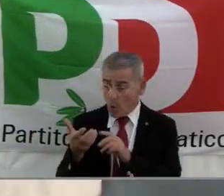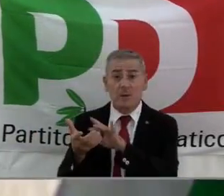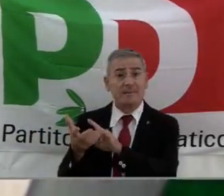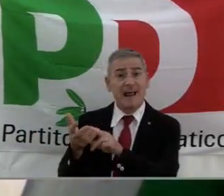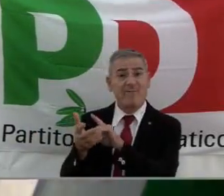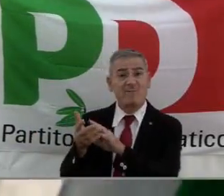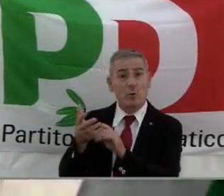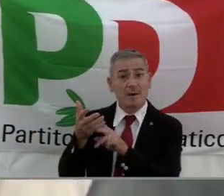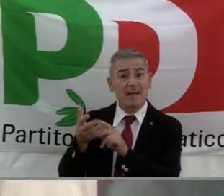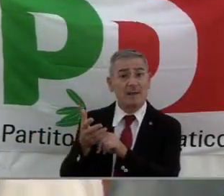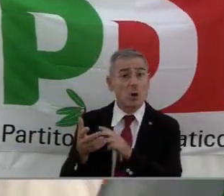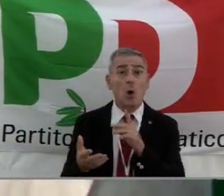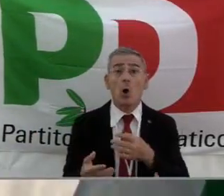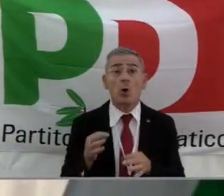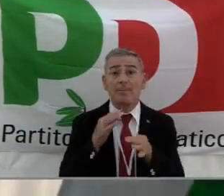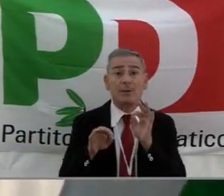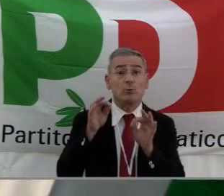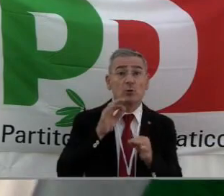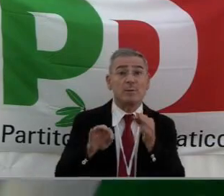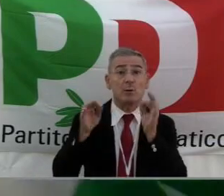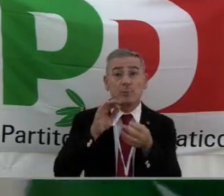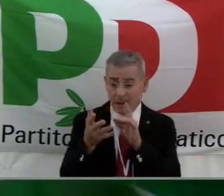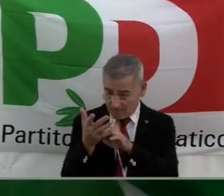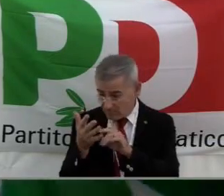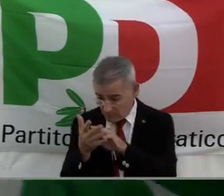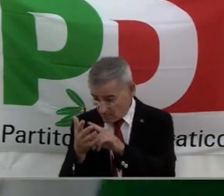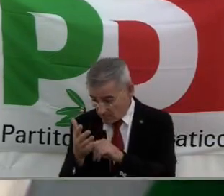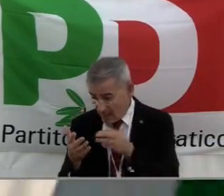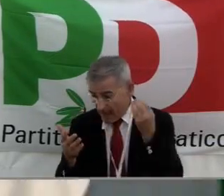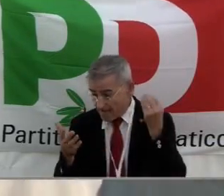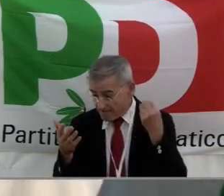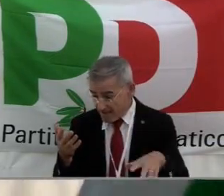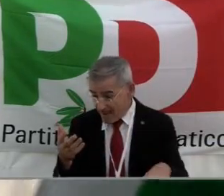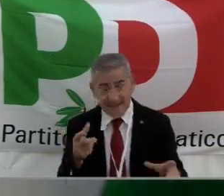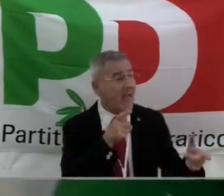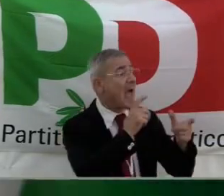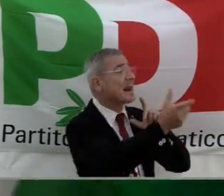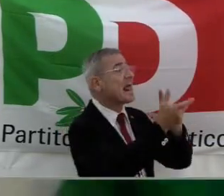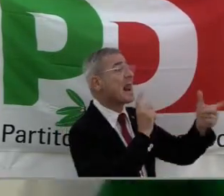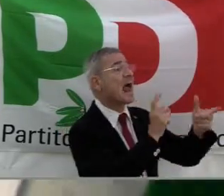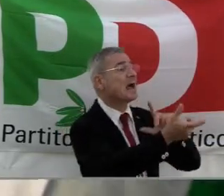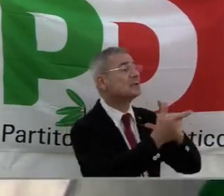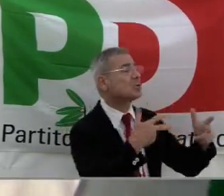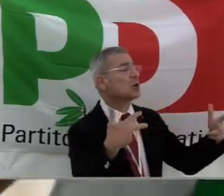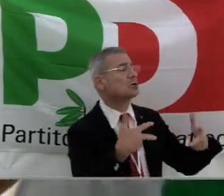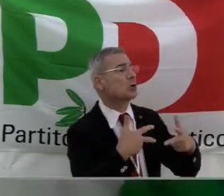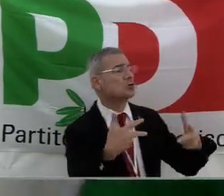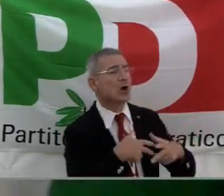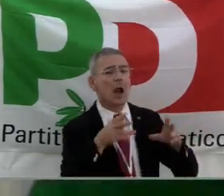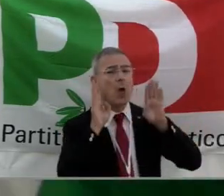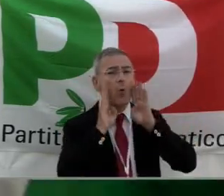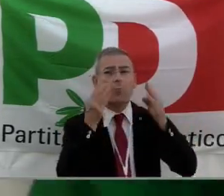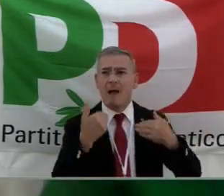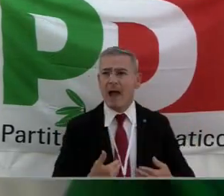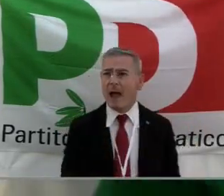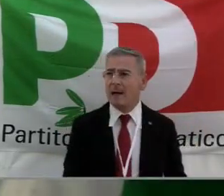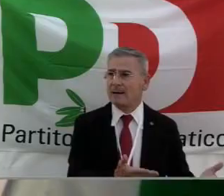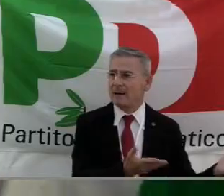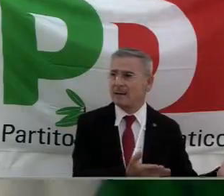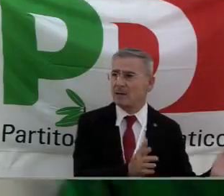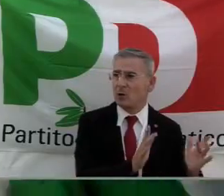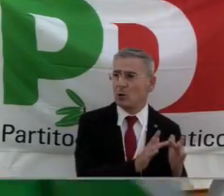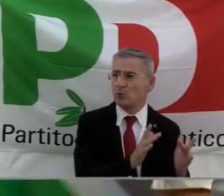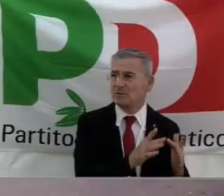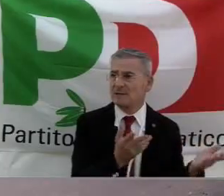telefonino ogni santo minuto e perdiamo le relazioni sociali, umane.